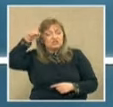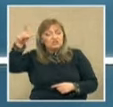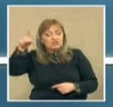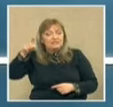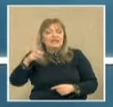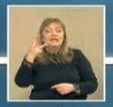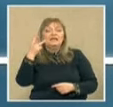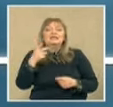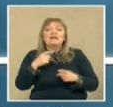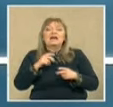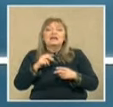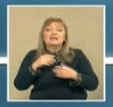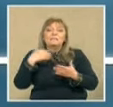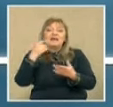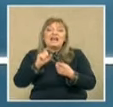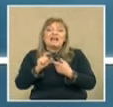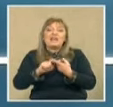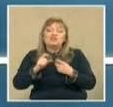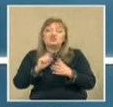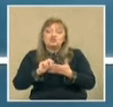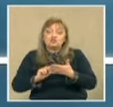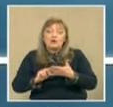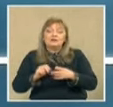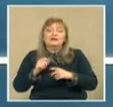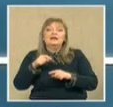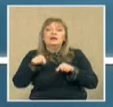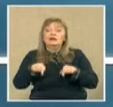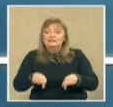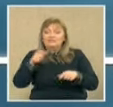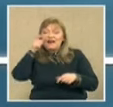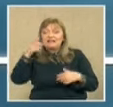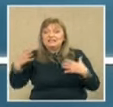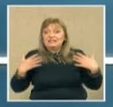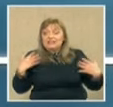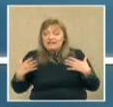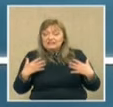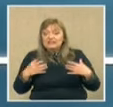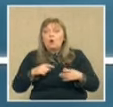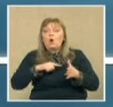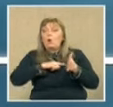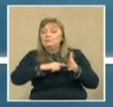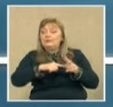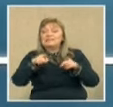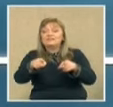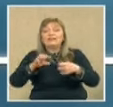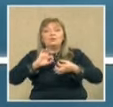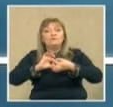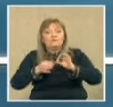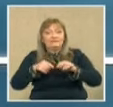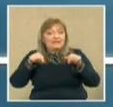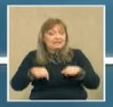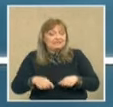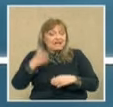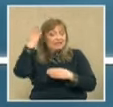три спектакъла на режисьора Костадин Бандутов, с които драматичният театър във Варна отбелязва неговия юбилей. А сега на финала